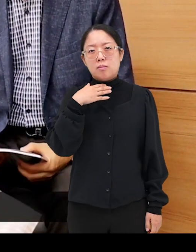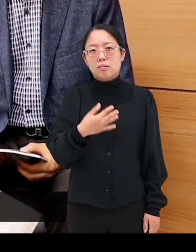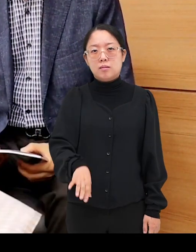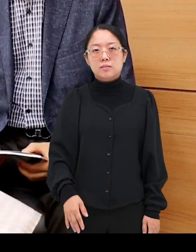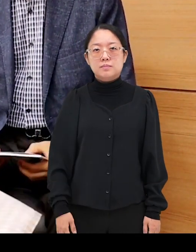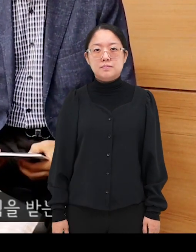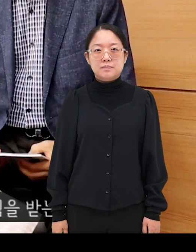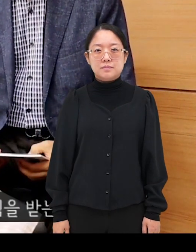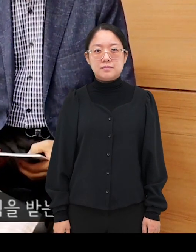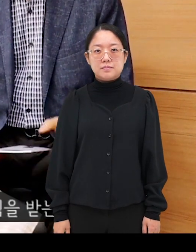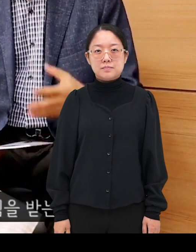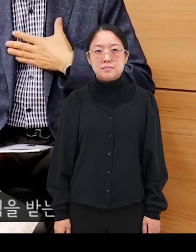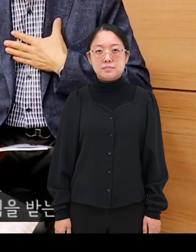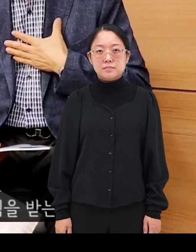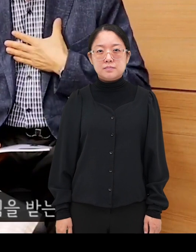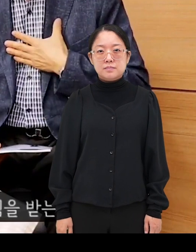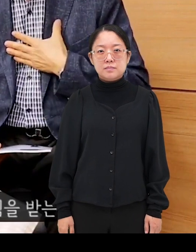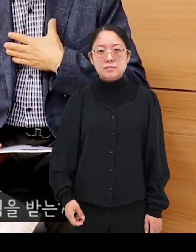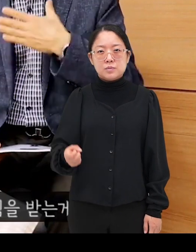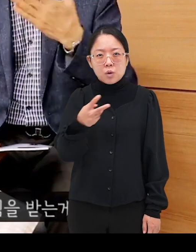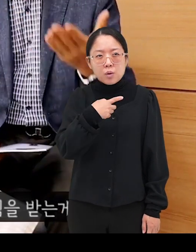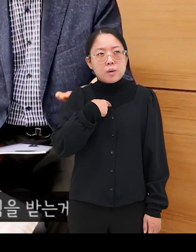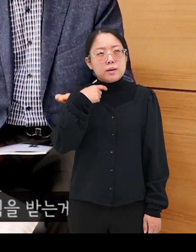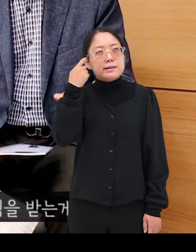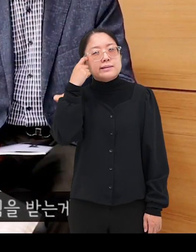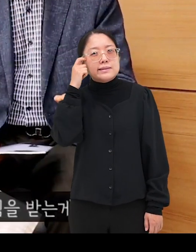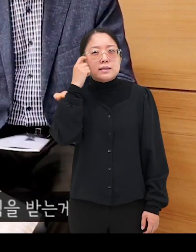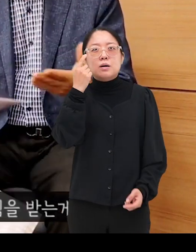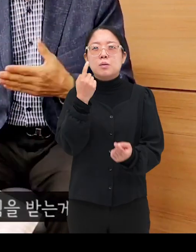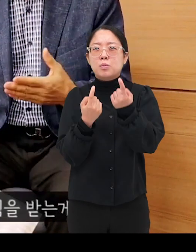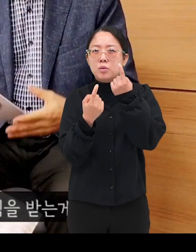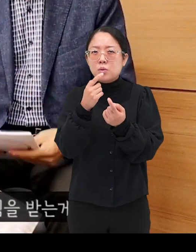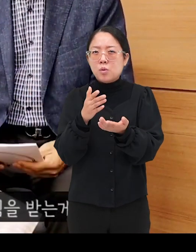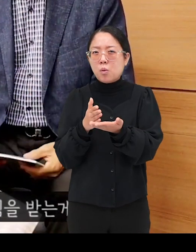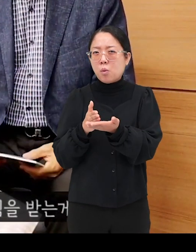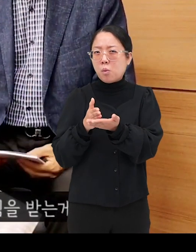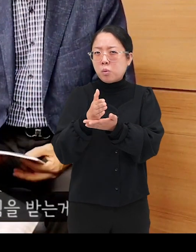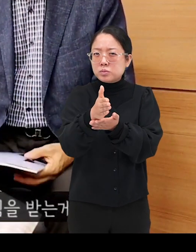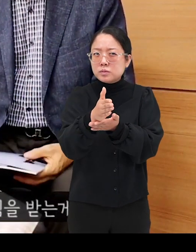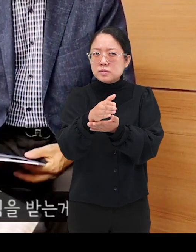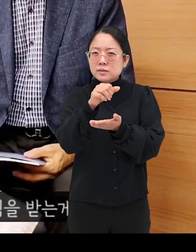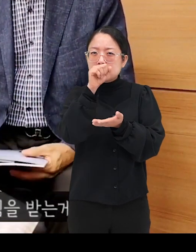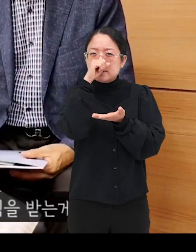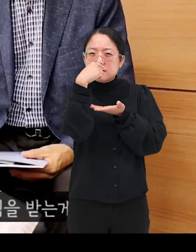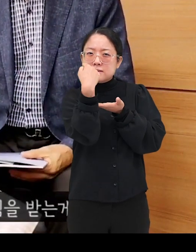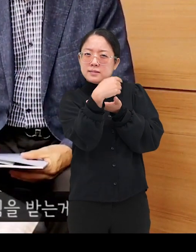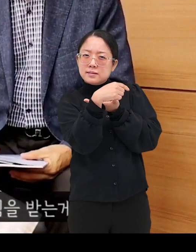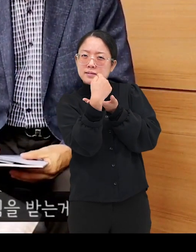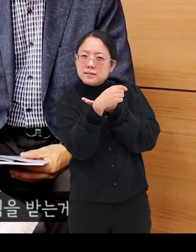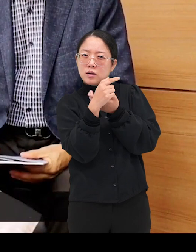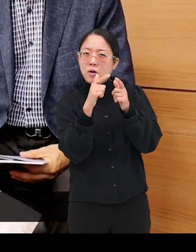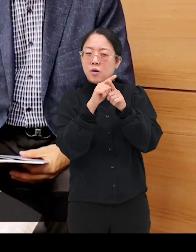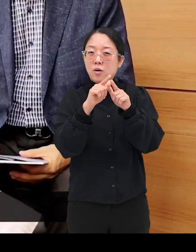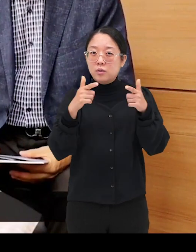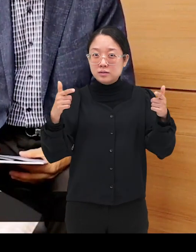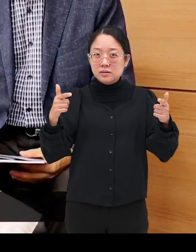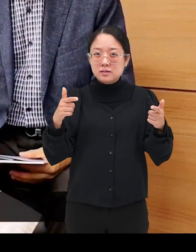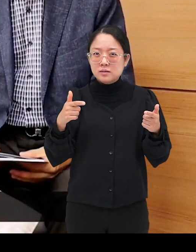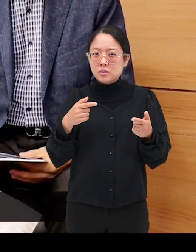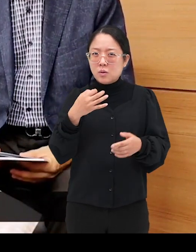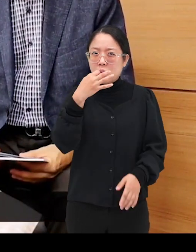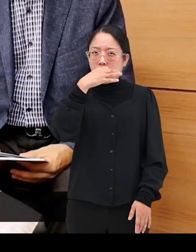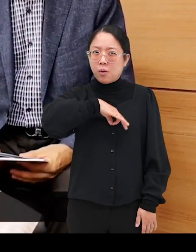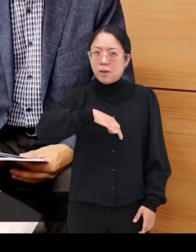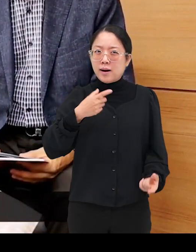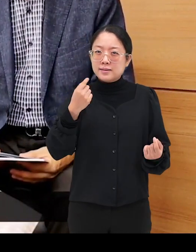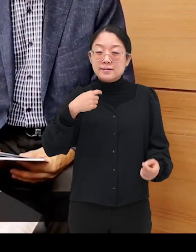못했고 또 내가 생각하는 것보다 어떤 전문가 분들의 어떤 조언, 가르침을 받는 게 굉장히 효율적일